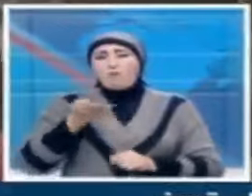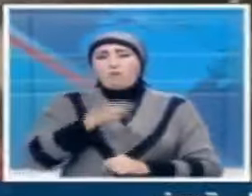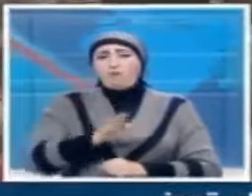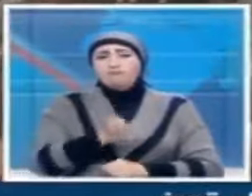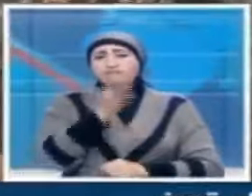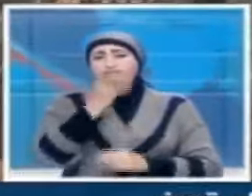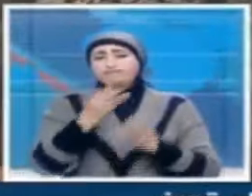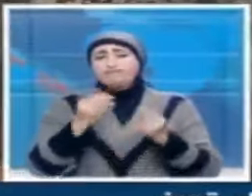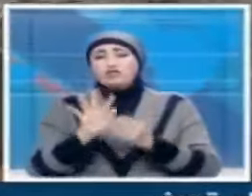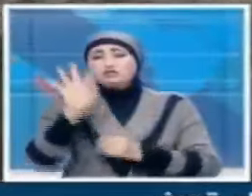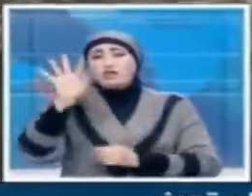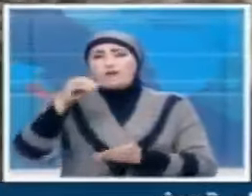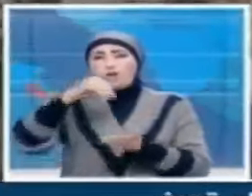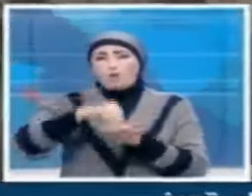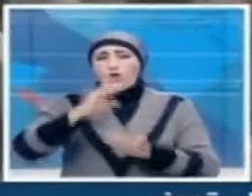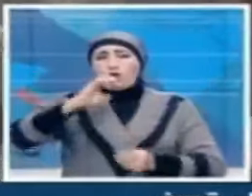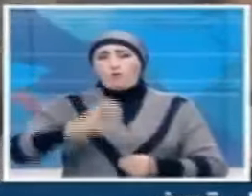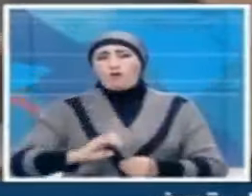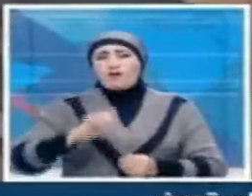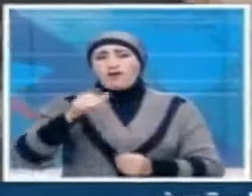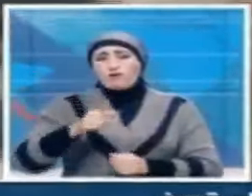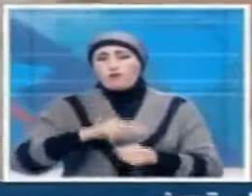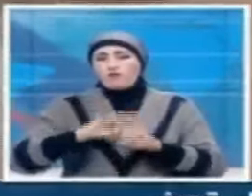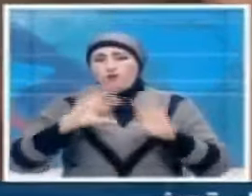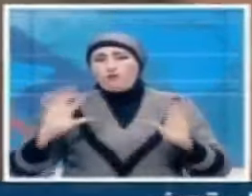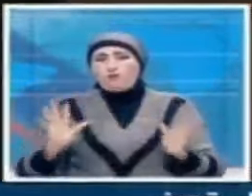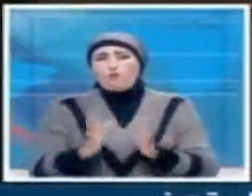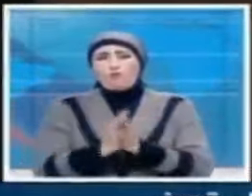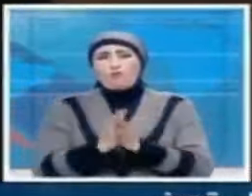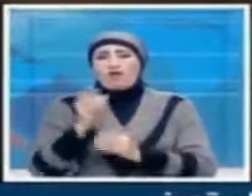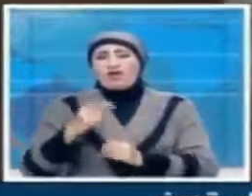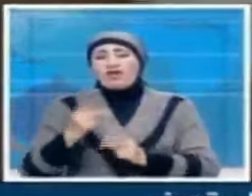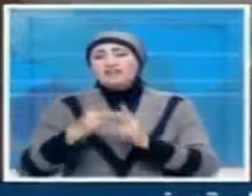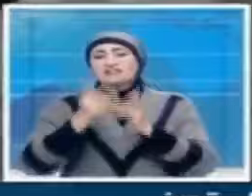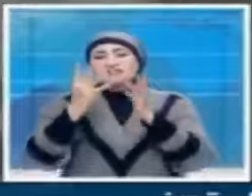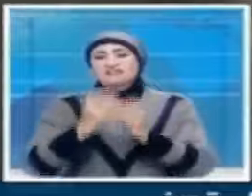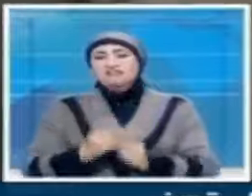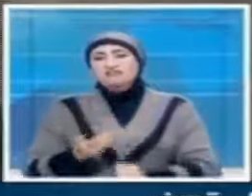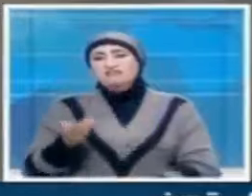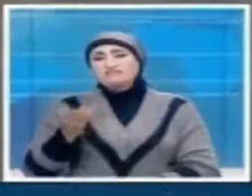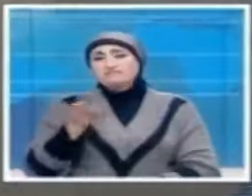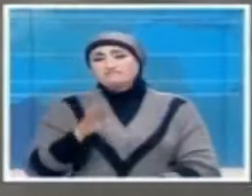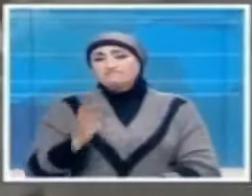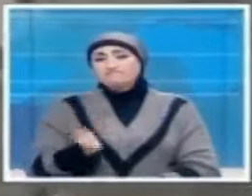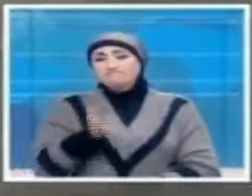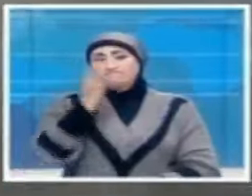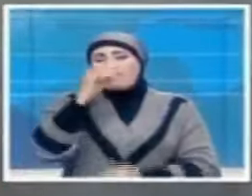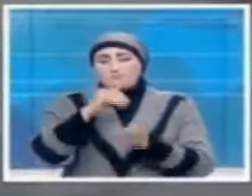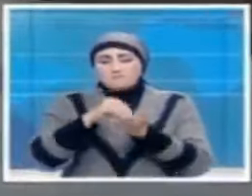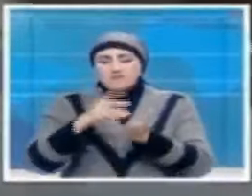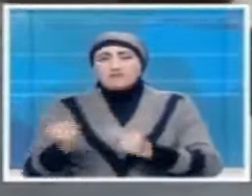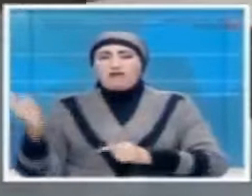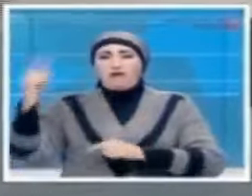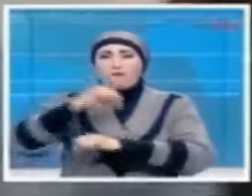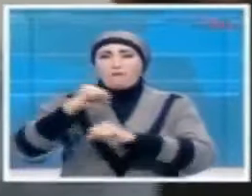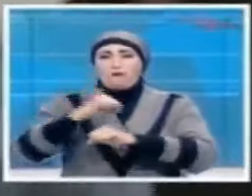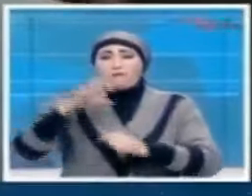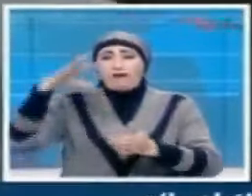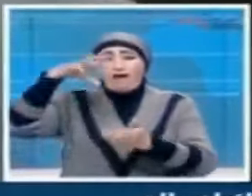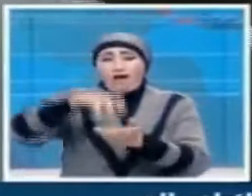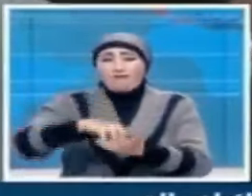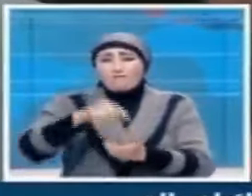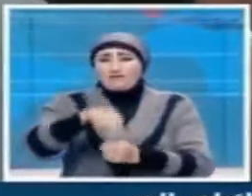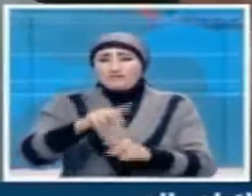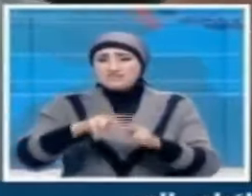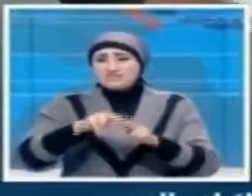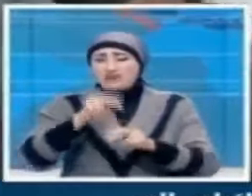الشهداء في مناطق شمال ووسط وجنوب القطاع. وفي حصيلة غير نهائية ارتفع عدد الشهداء منذ بدء العدوان الإسرائيلي